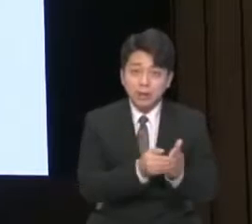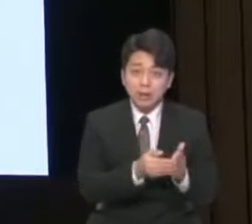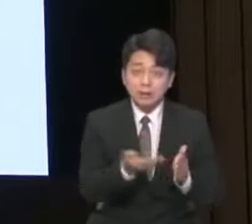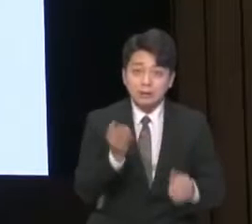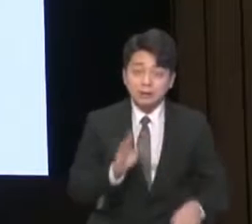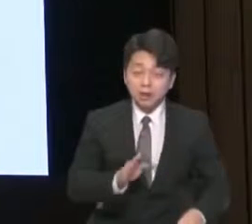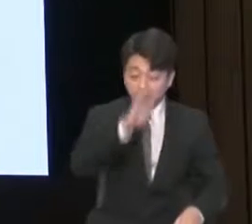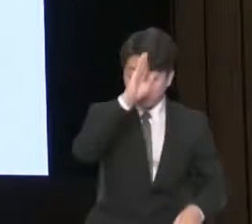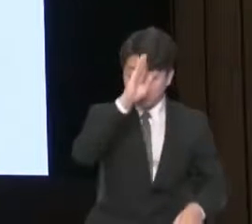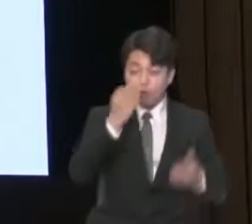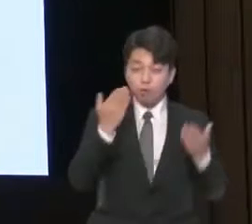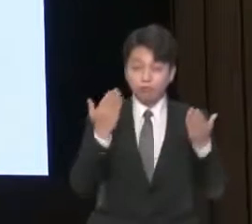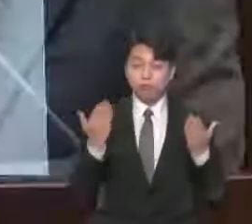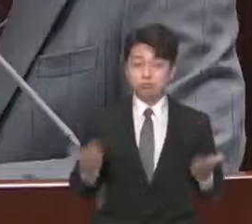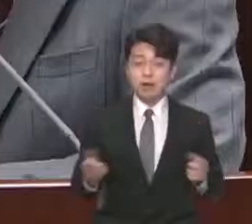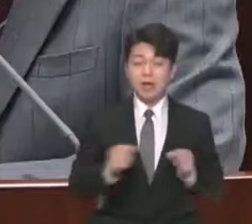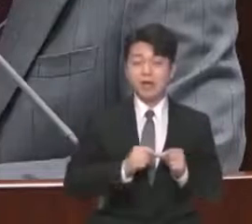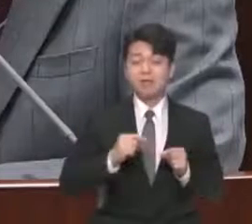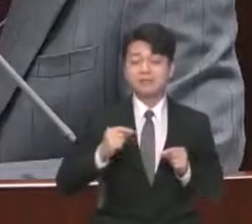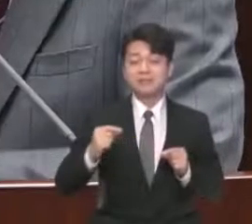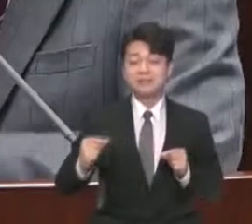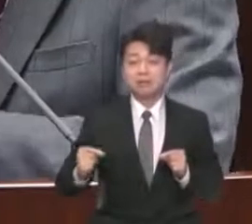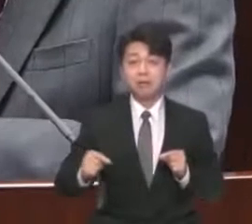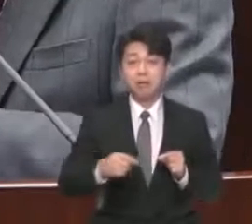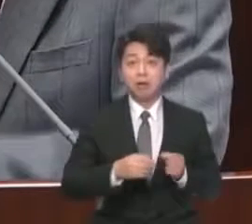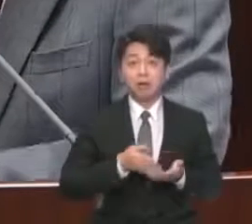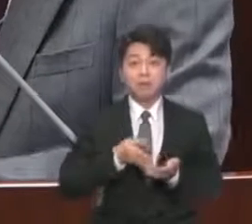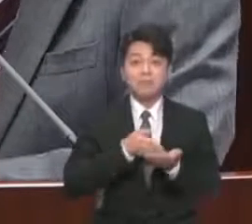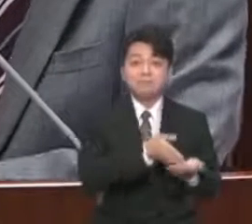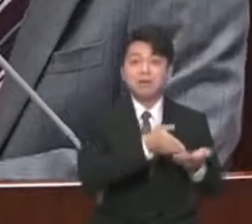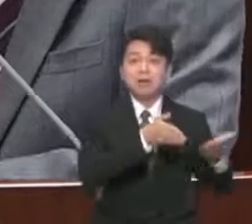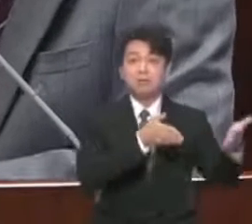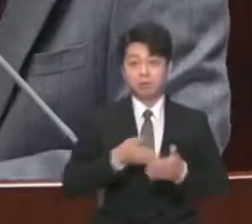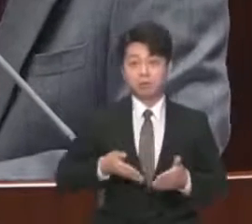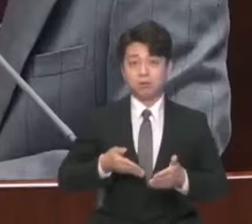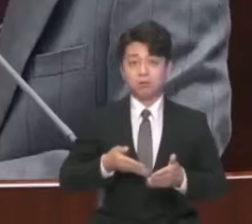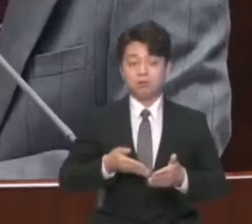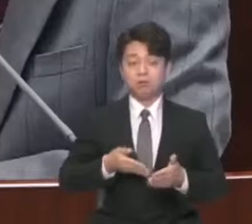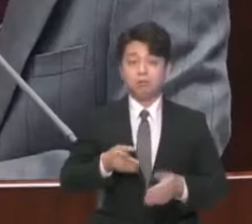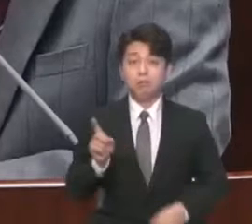그래서 연가를 사용해야 했습니다. 이 친구도 서일병에